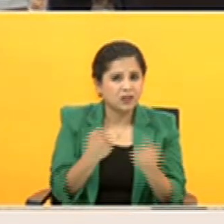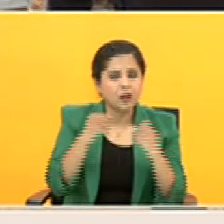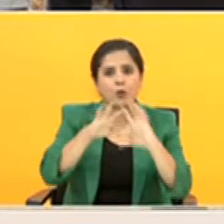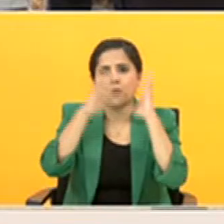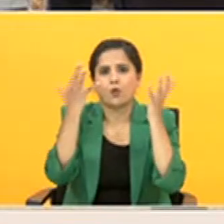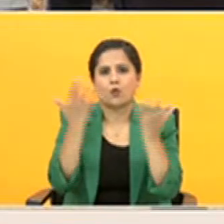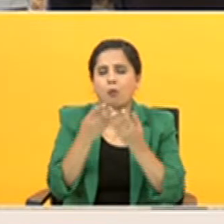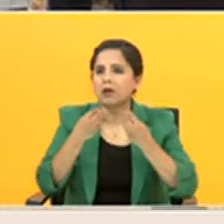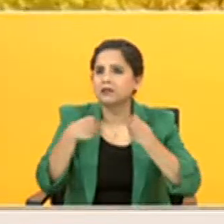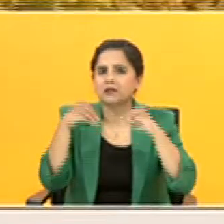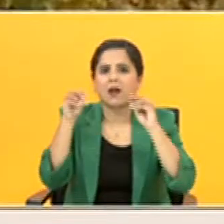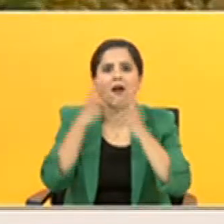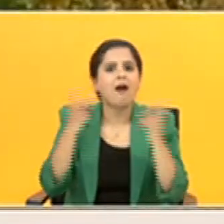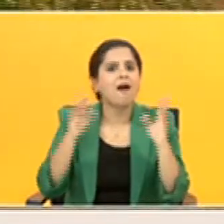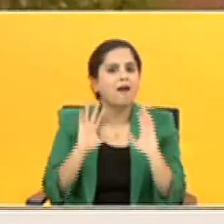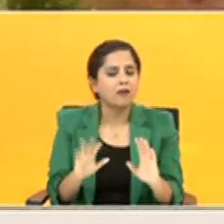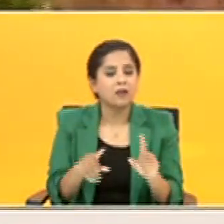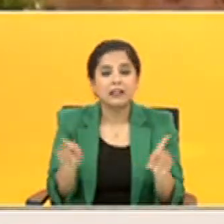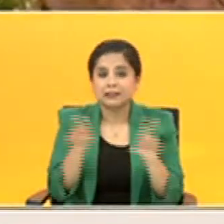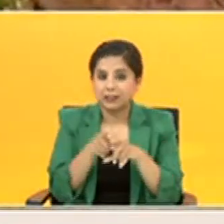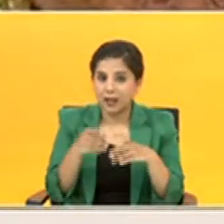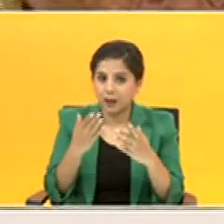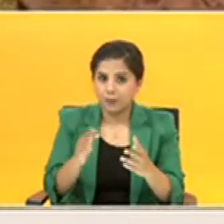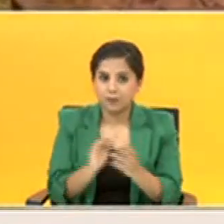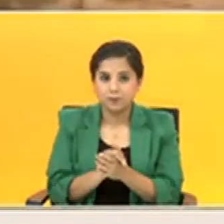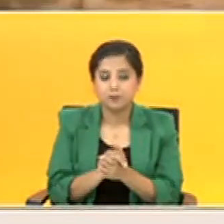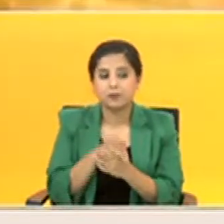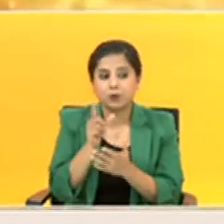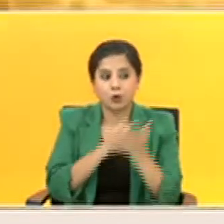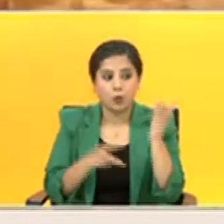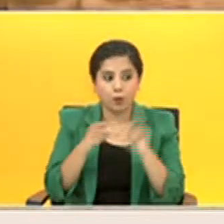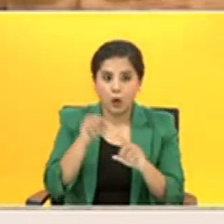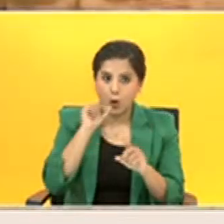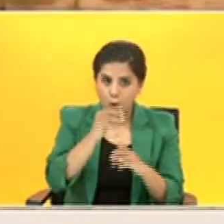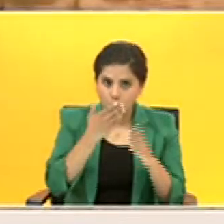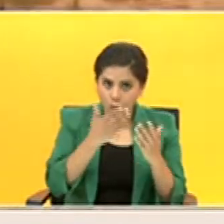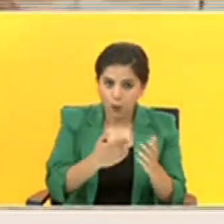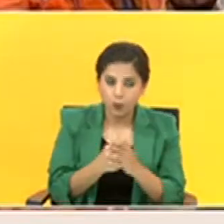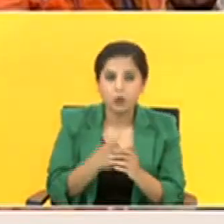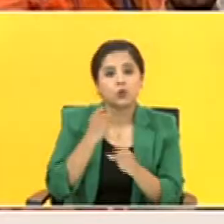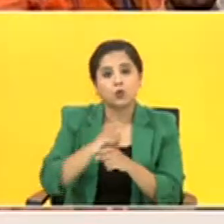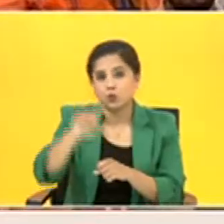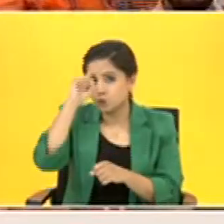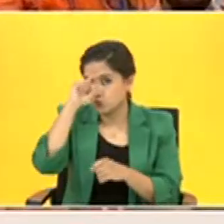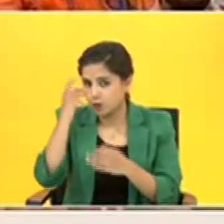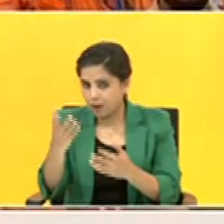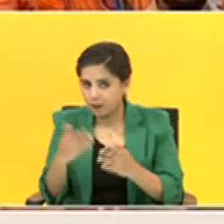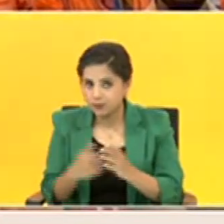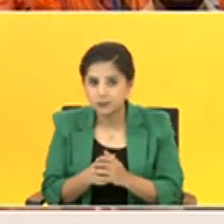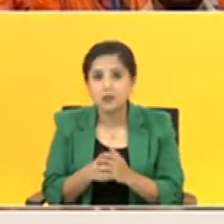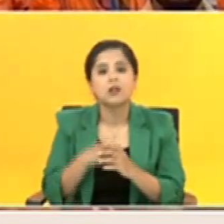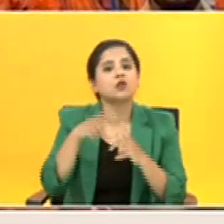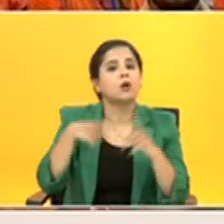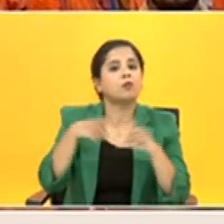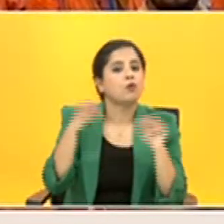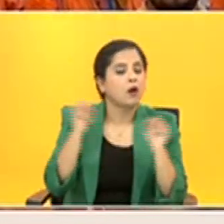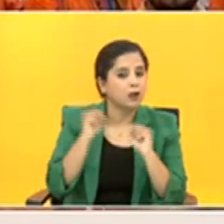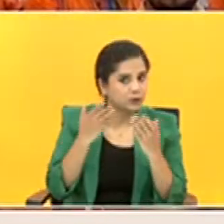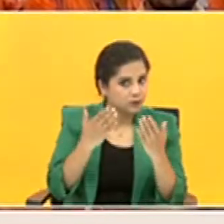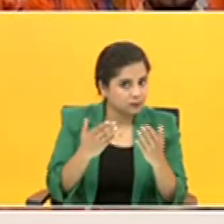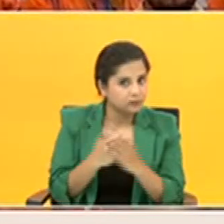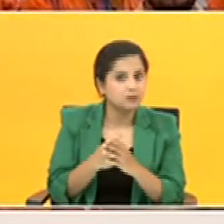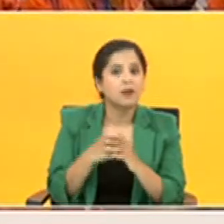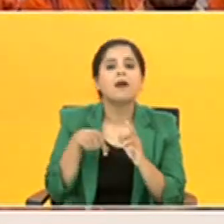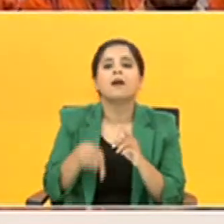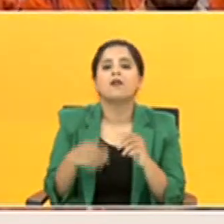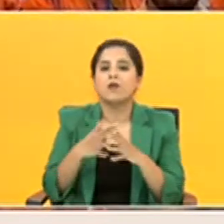हो रही है। इसी तरह उत्तर प्रदेश, गुजरात, जम्मू कश्मीर,